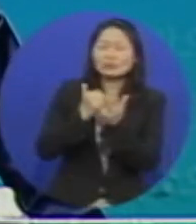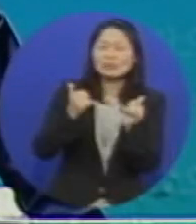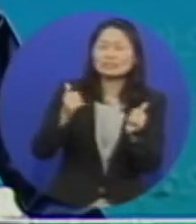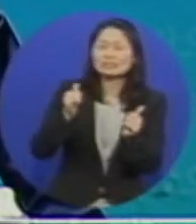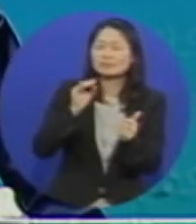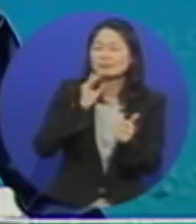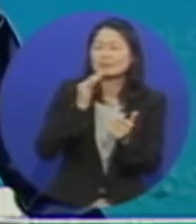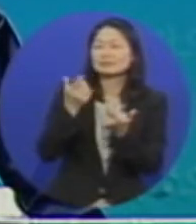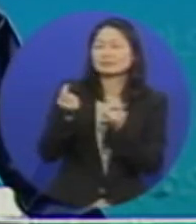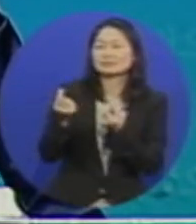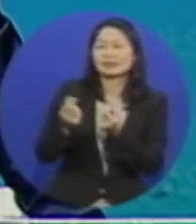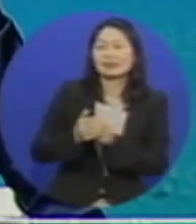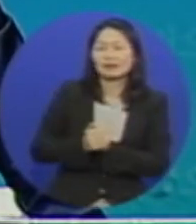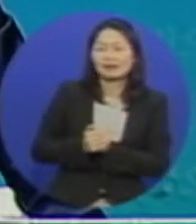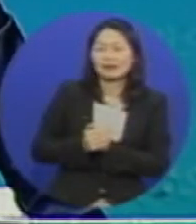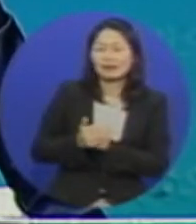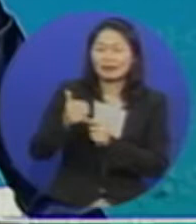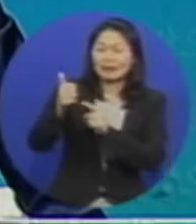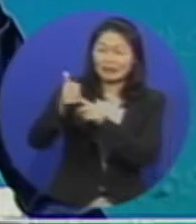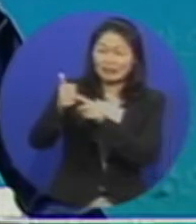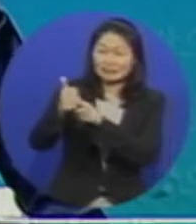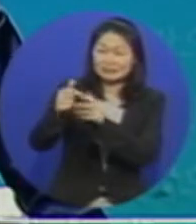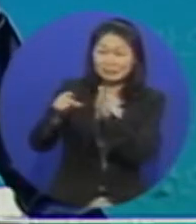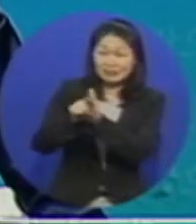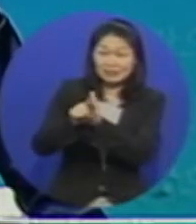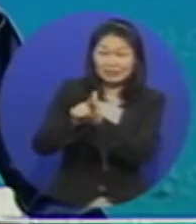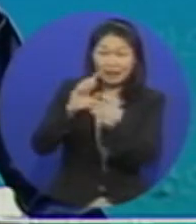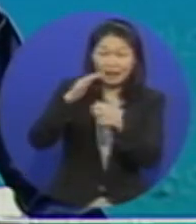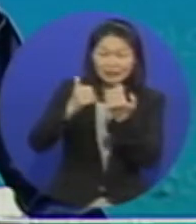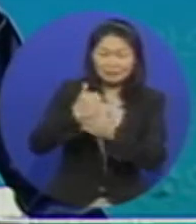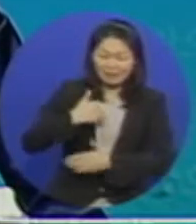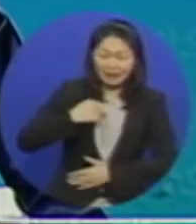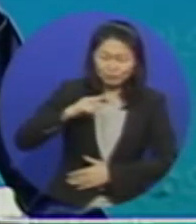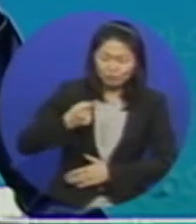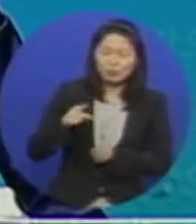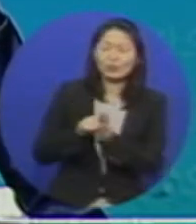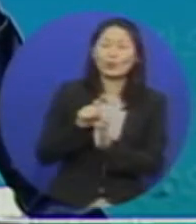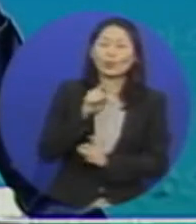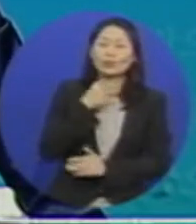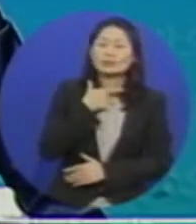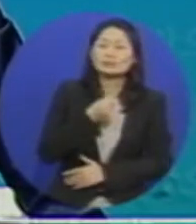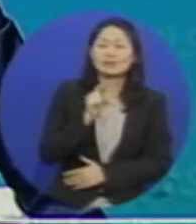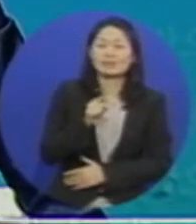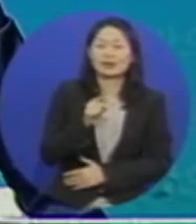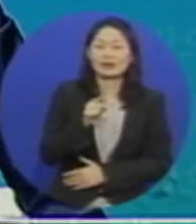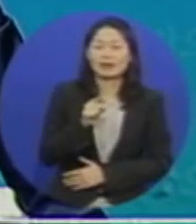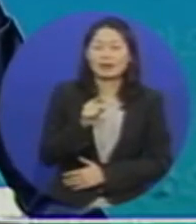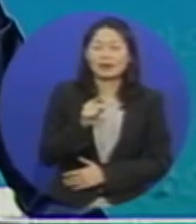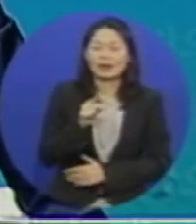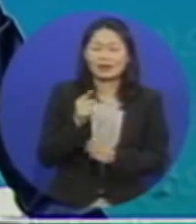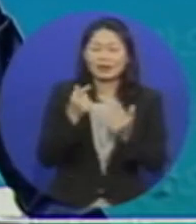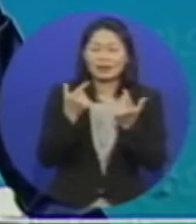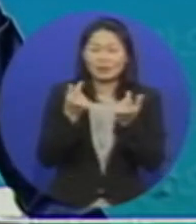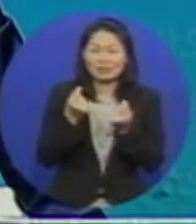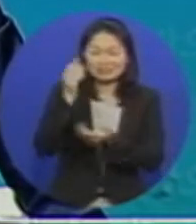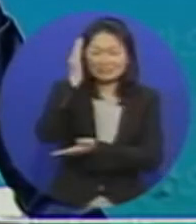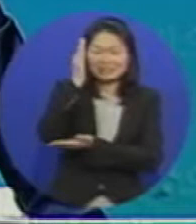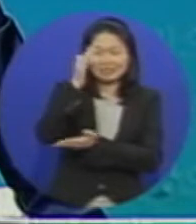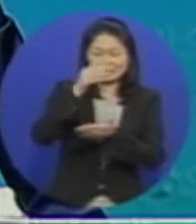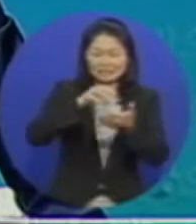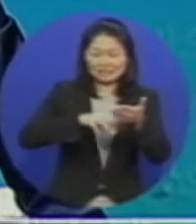시군요 당신이 믿는 그 하나님을 나도 믿고 싶다고 그랬다는 일화를 쭉 쓰고